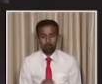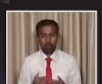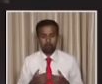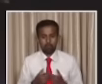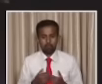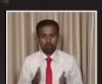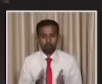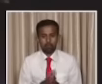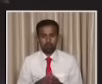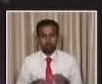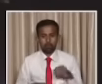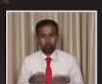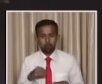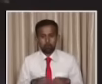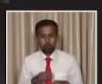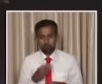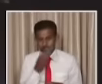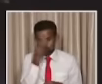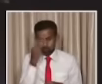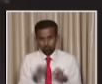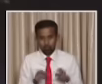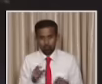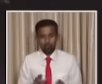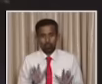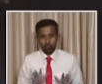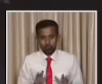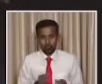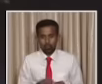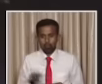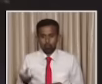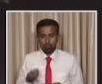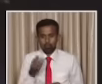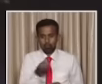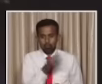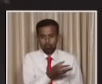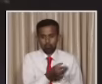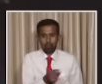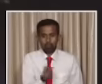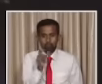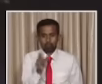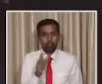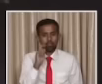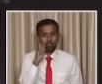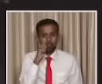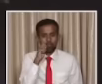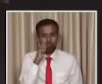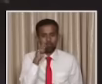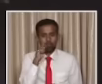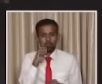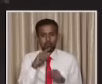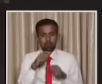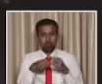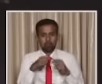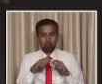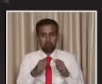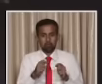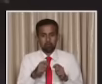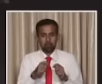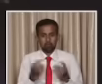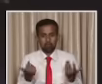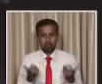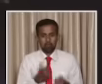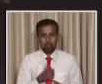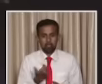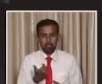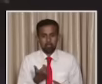එක්ක දේශපාලනය කරන දමිළ ජනතාවට විතරයි ලබා දෙන්න කියලා මං හිතනවා ඔබතුමත් එතකොට අර තාත්තගේ සම්ප්‍රදාය බිඳින්න කැමති නැහැ. ඊට වැඩි